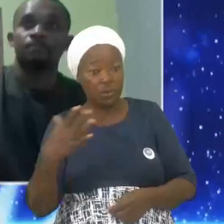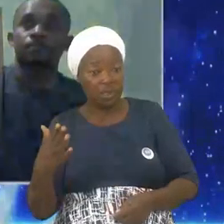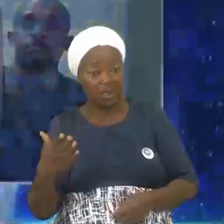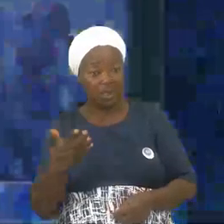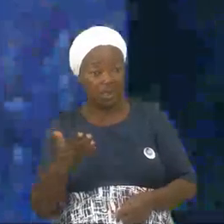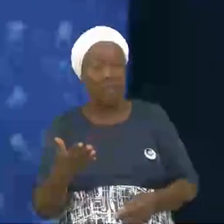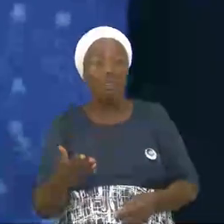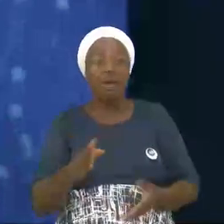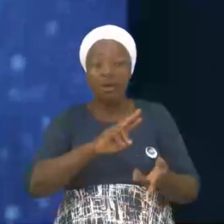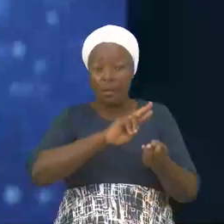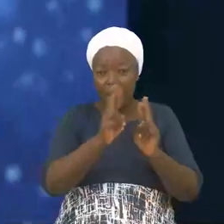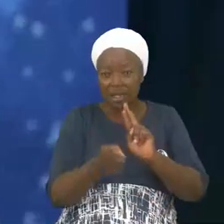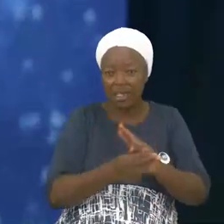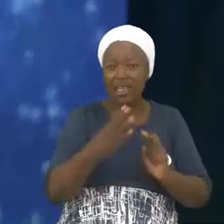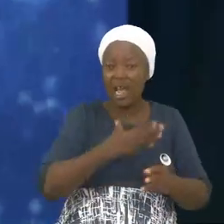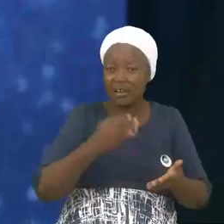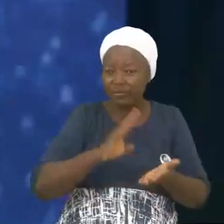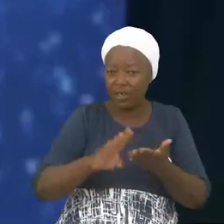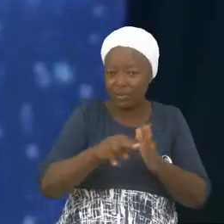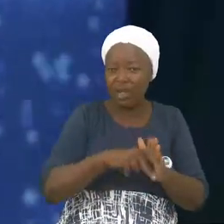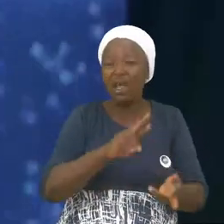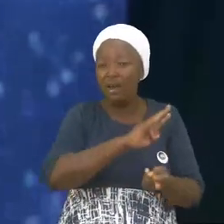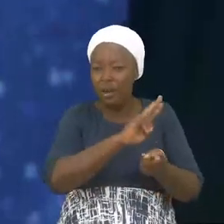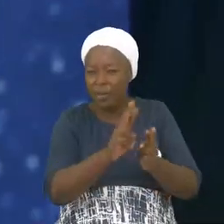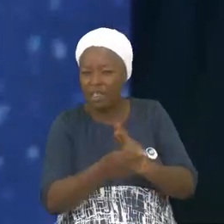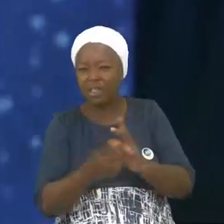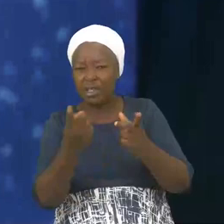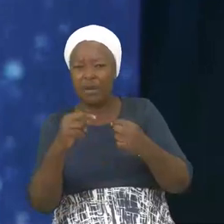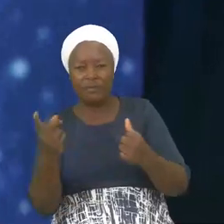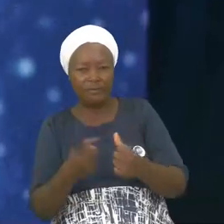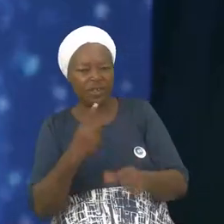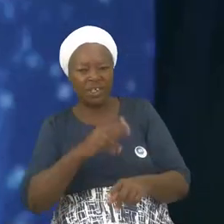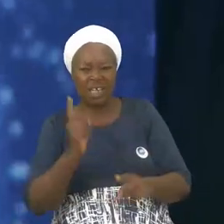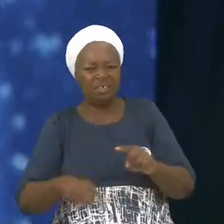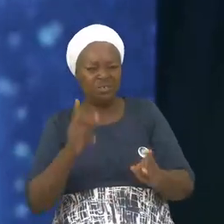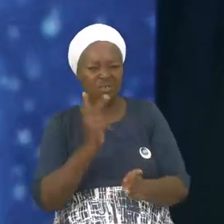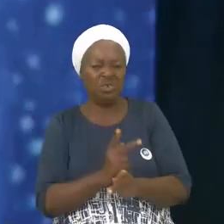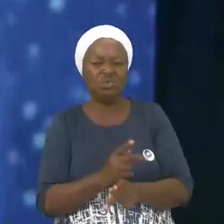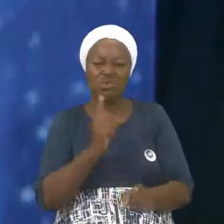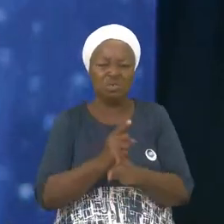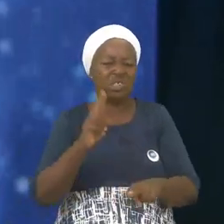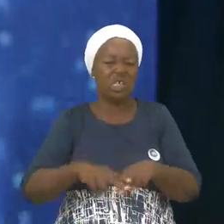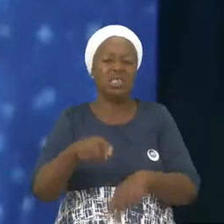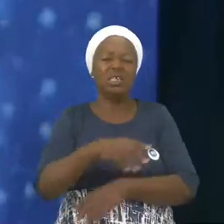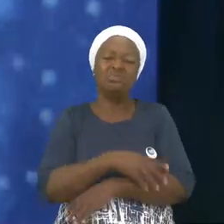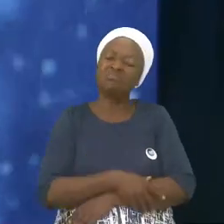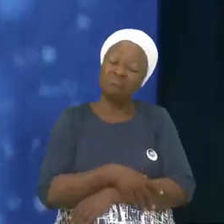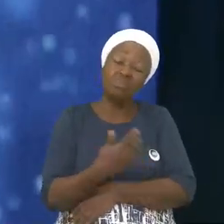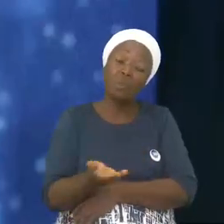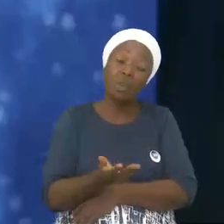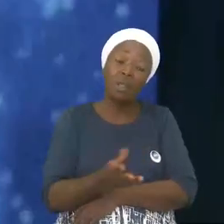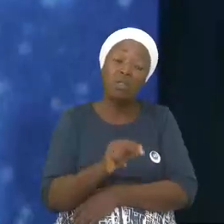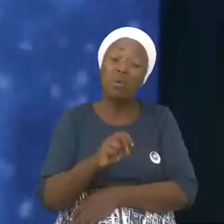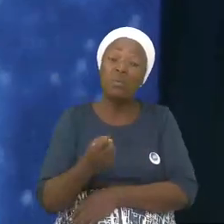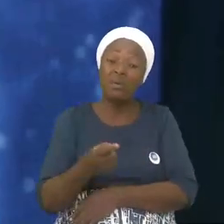des péchés. Voilà les deux choses, la repentance et le pardon. La repentance vient d'abord. Tu ne peux